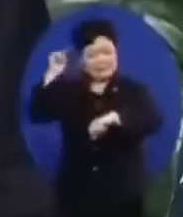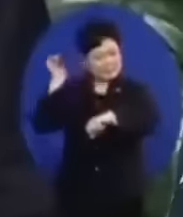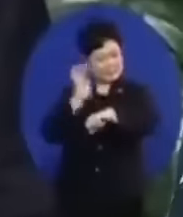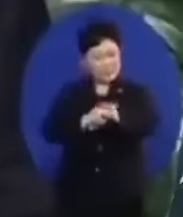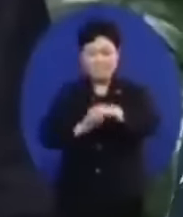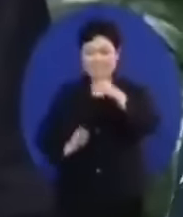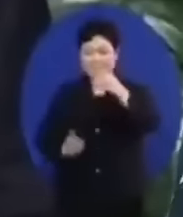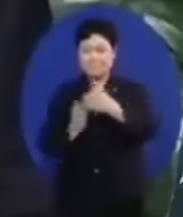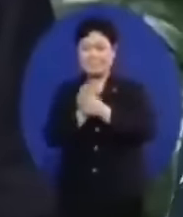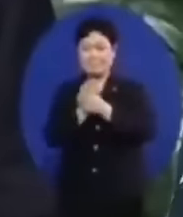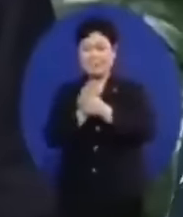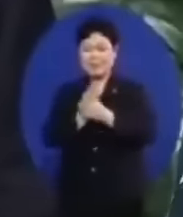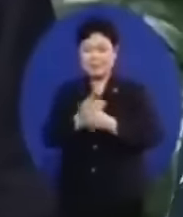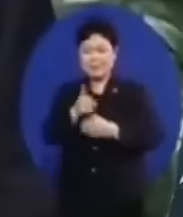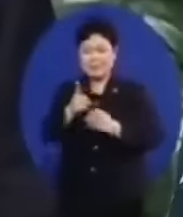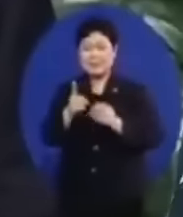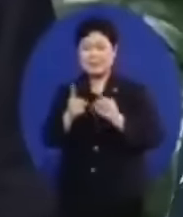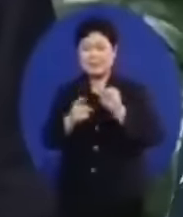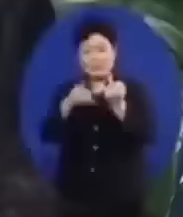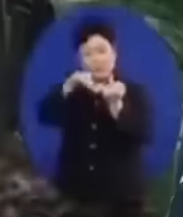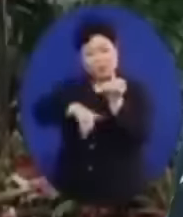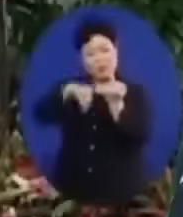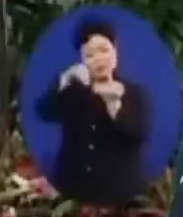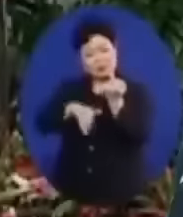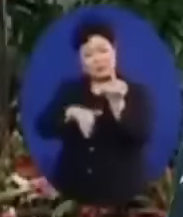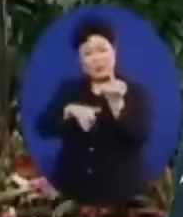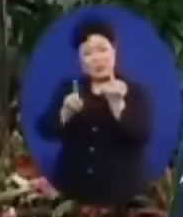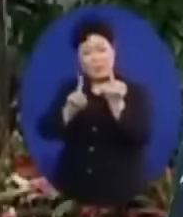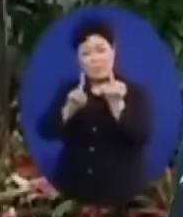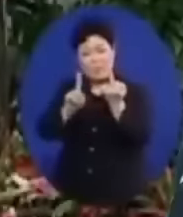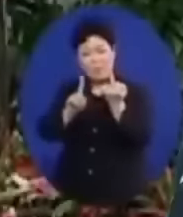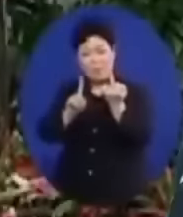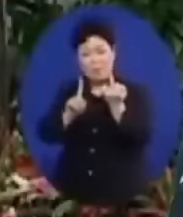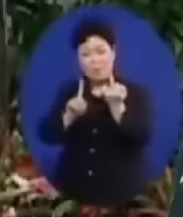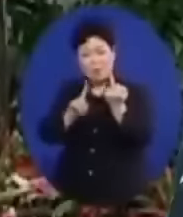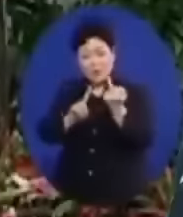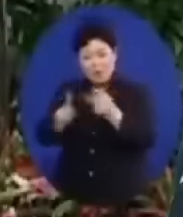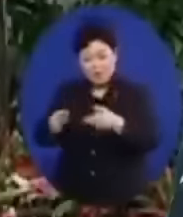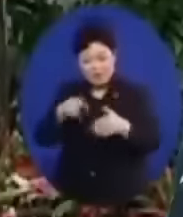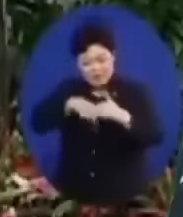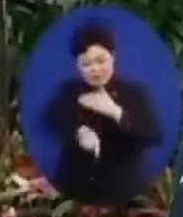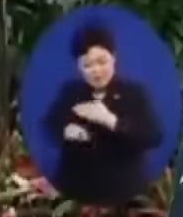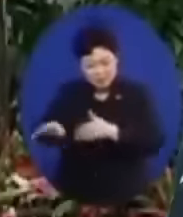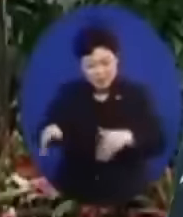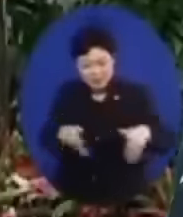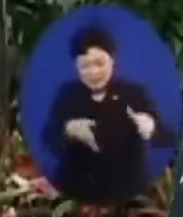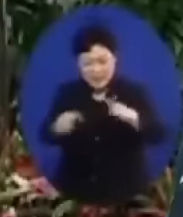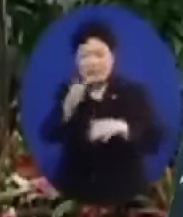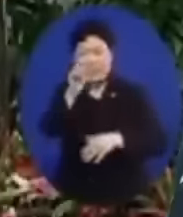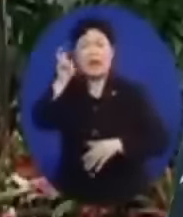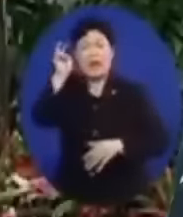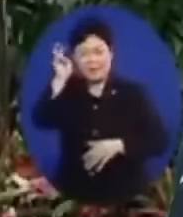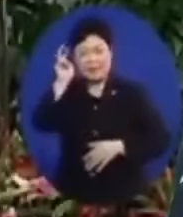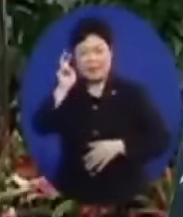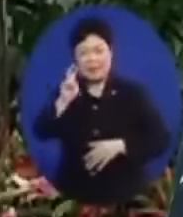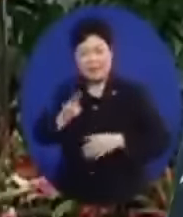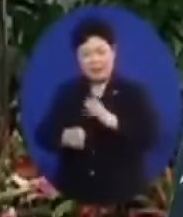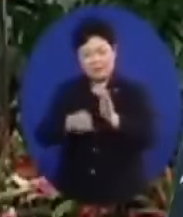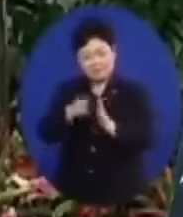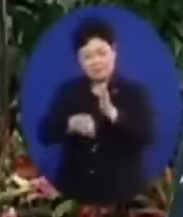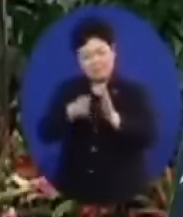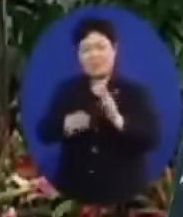떠올랐습니다. 이 광산 갱도니까 어딘가 화채가 들락날락하던 철길이 분명히 있을